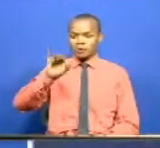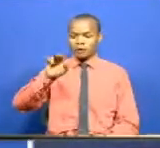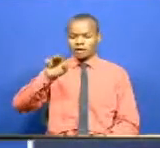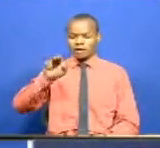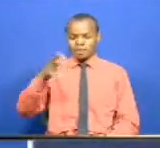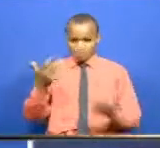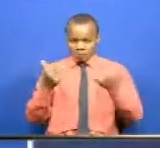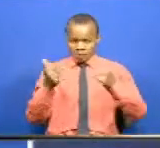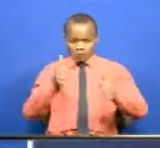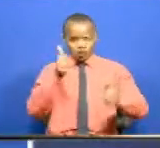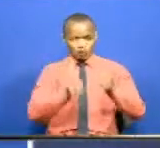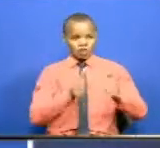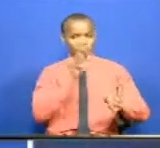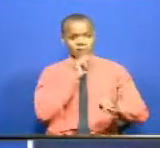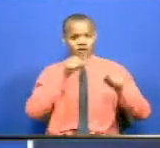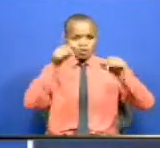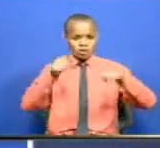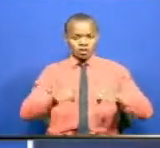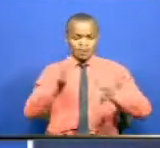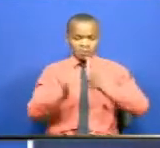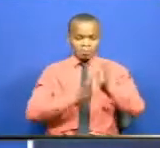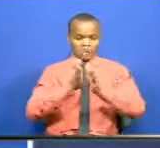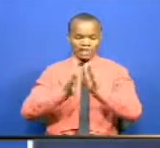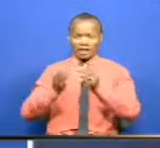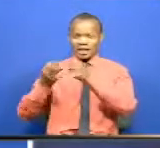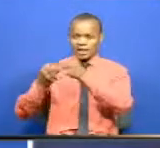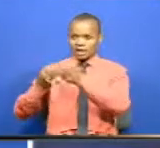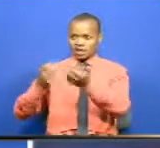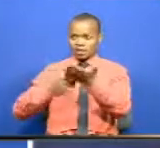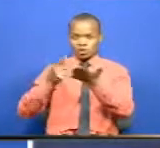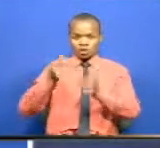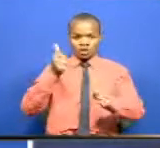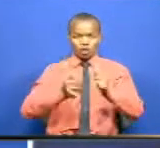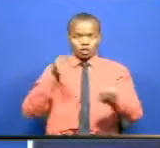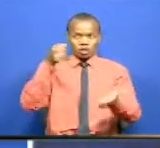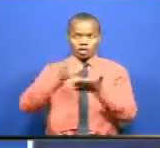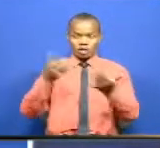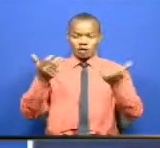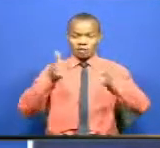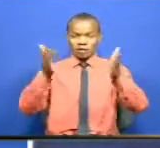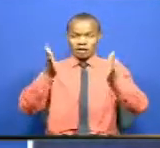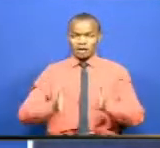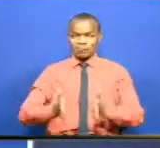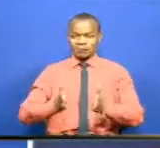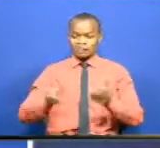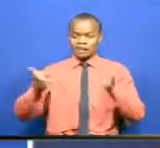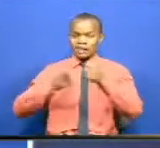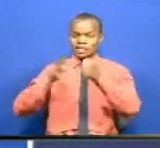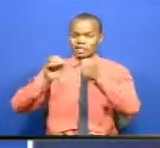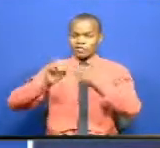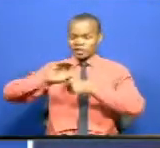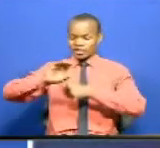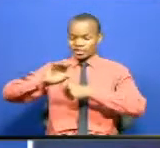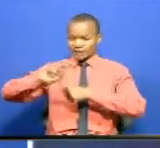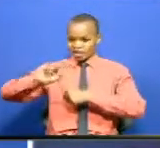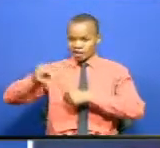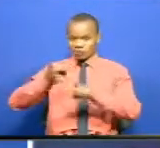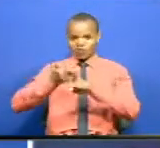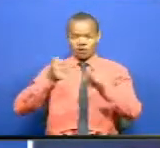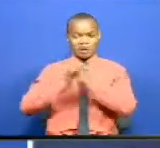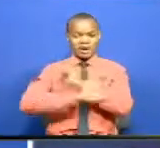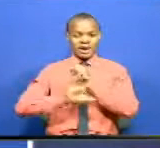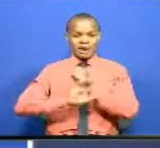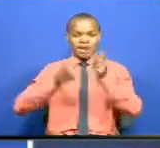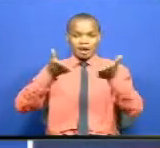hayo iliandaliwa katika muda wa wiki 8 yaliyojumuisha wachezaji 70,000 kutoka kote nchini. Washiriki wa mchezo